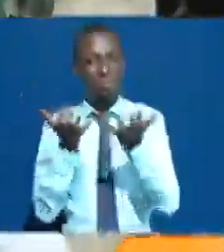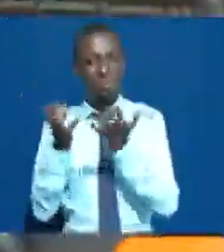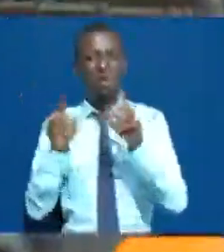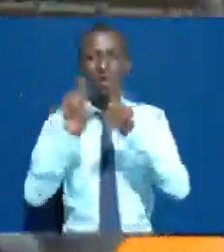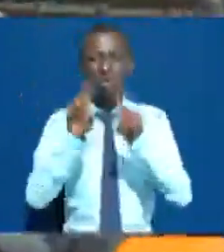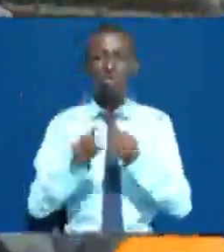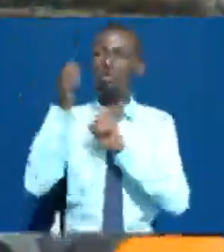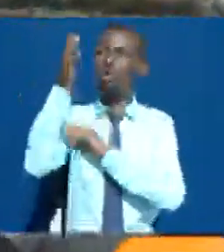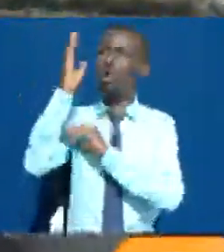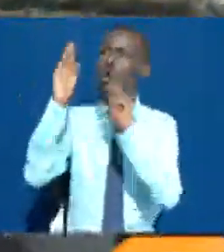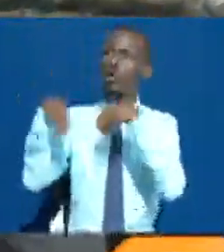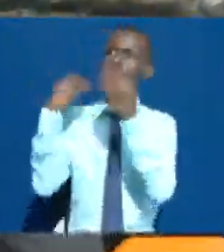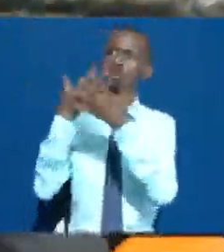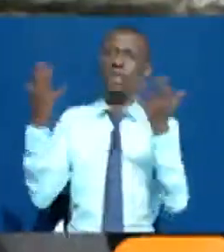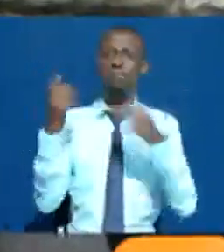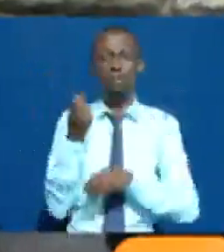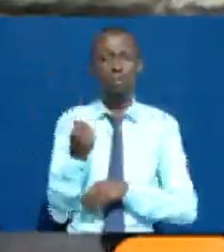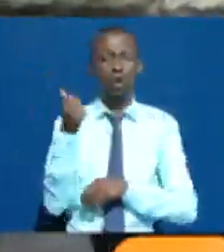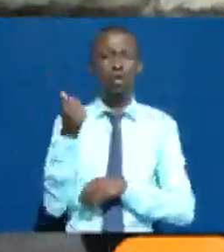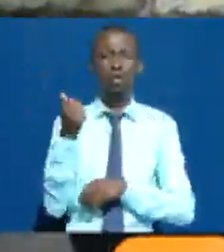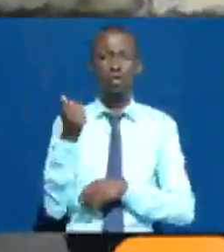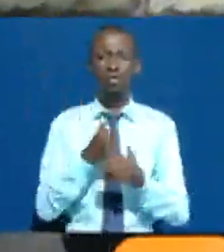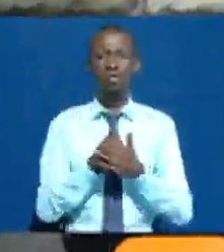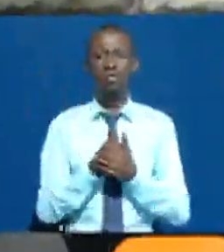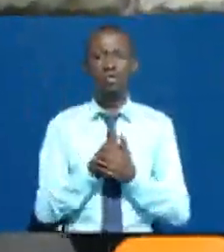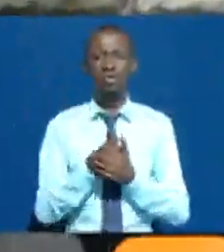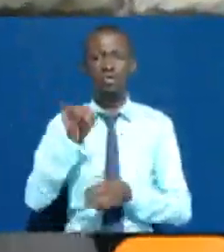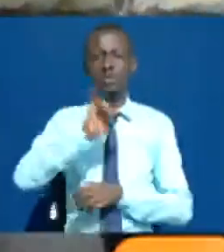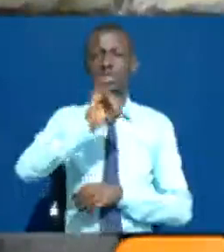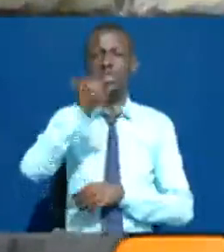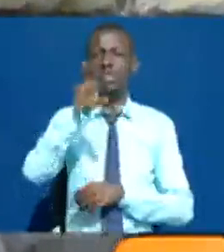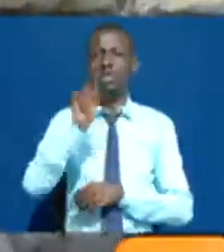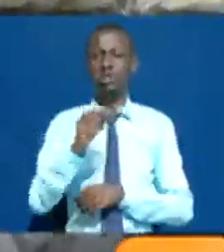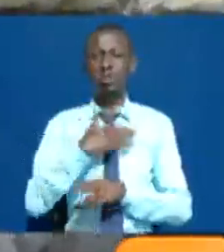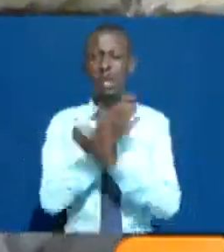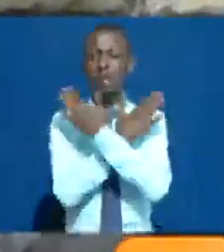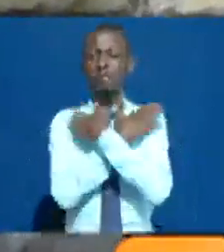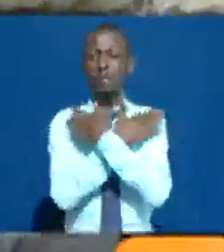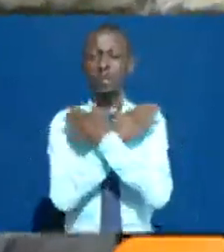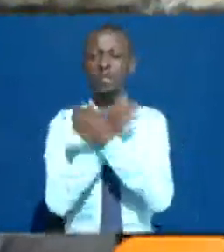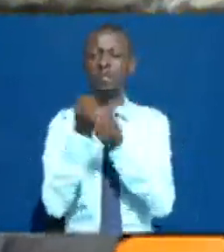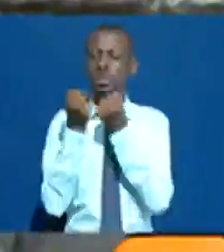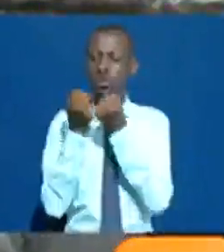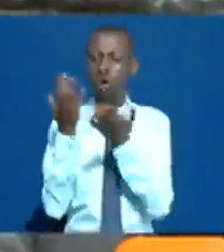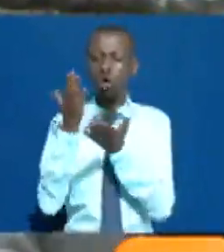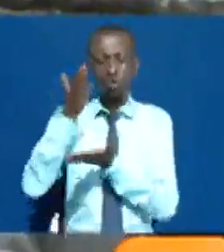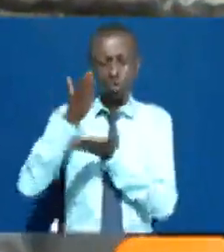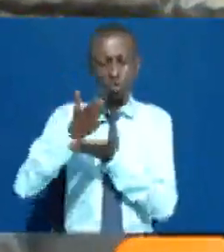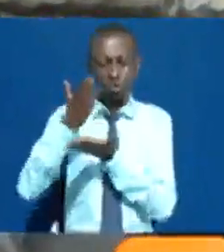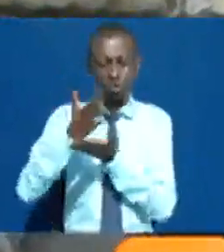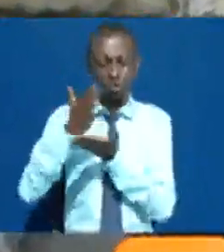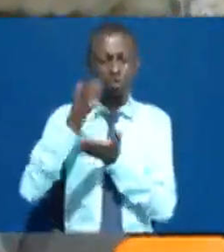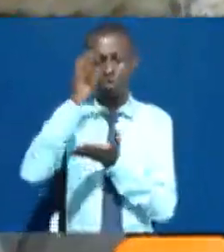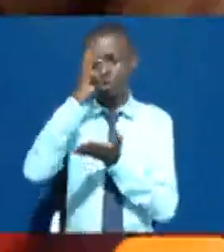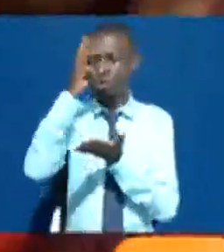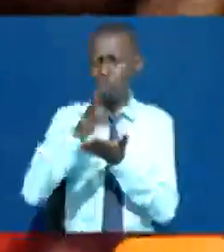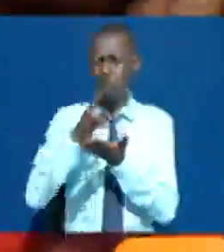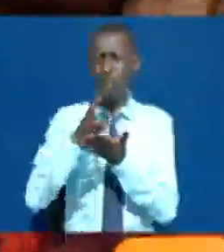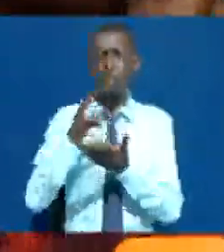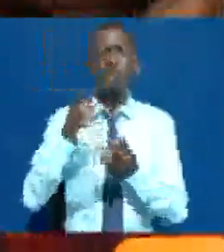Mungu. Nimehakikisha na rafiki yangu John hapa ya kwamba ni ukweli, Shabiki ni ya ukweli. Na tutakuwa tukicheza